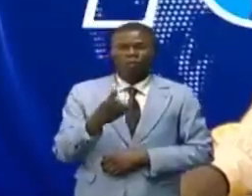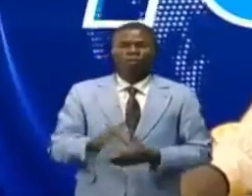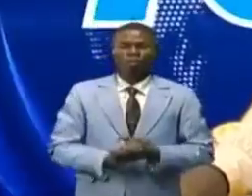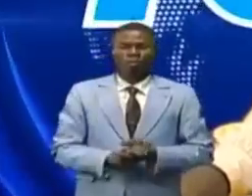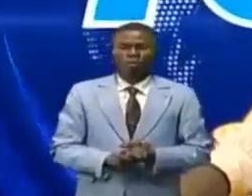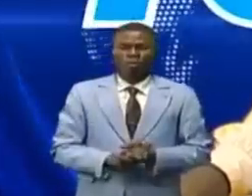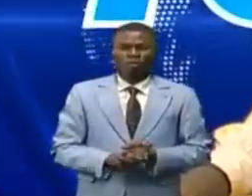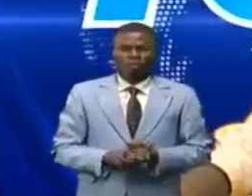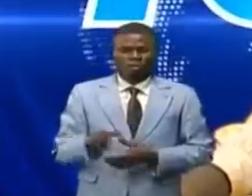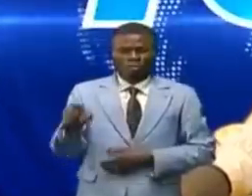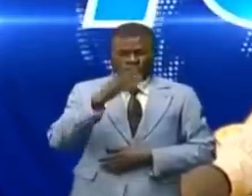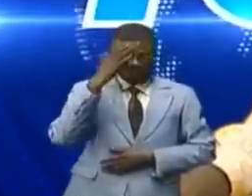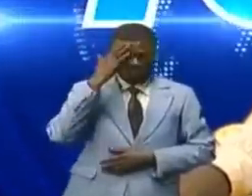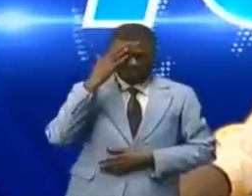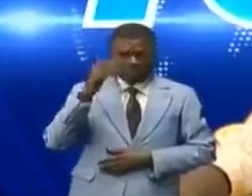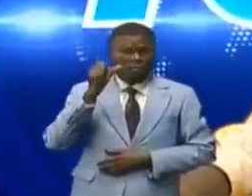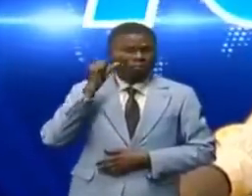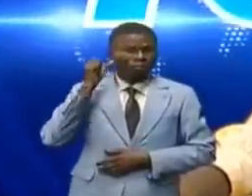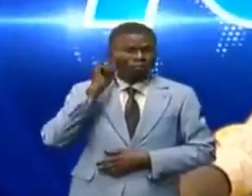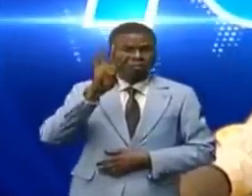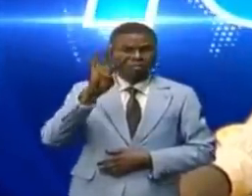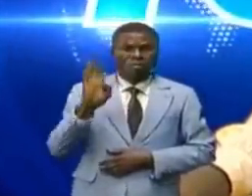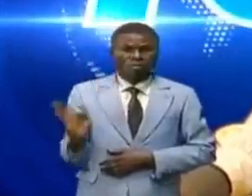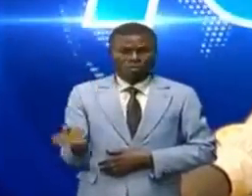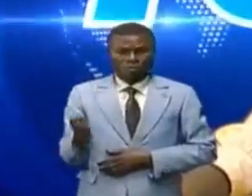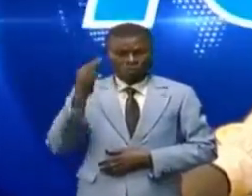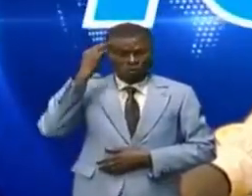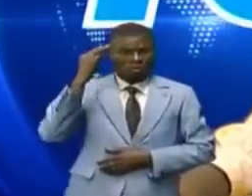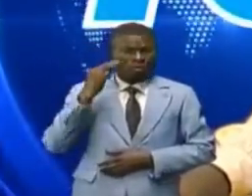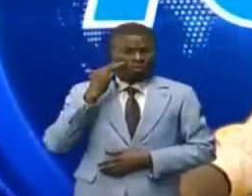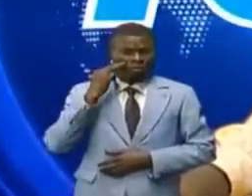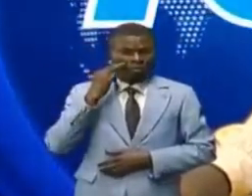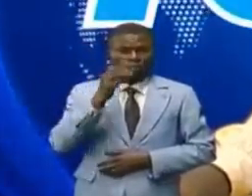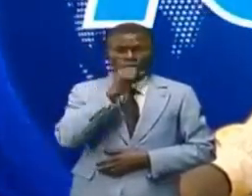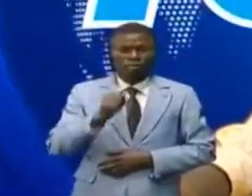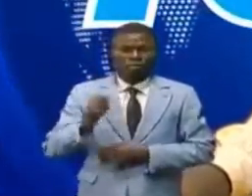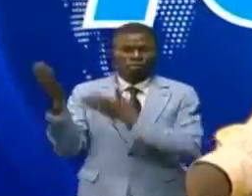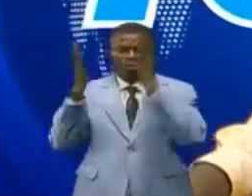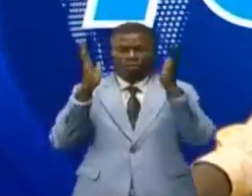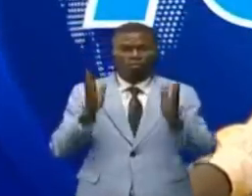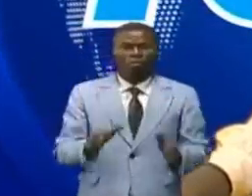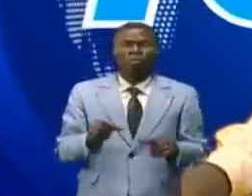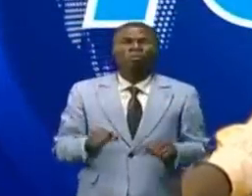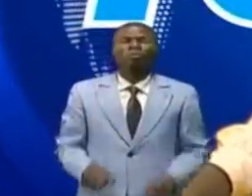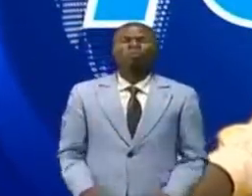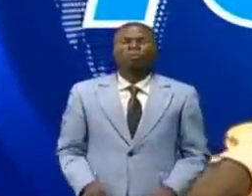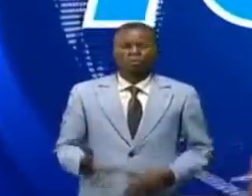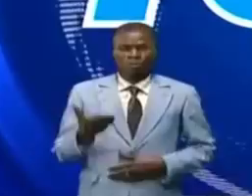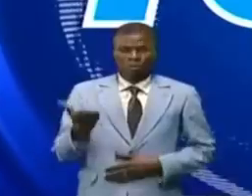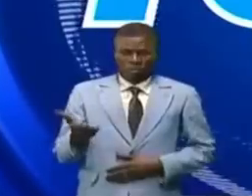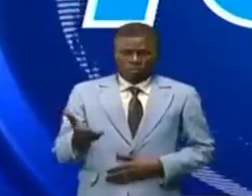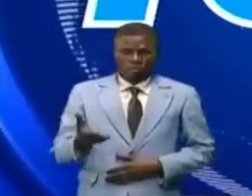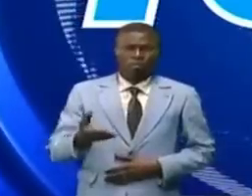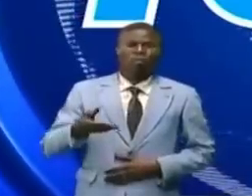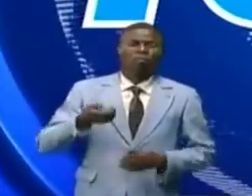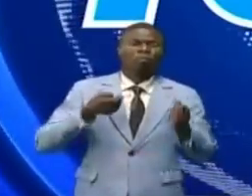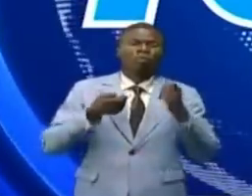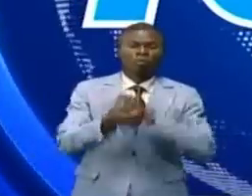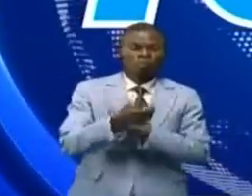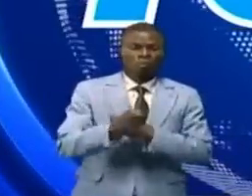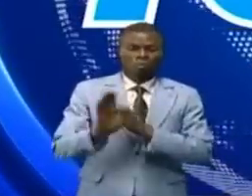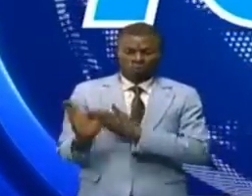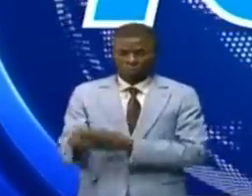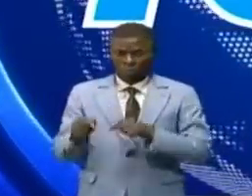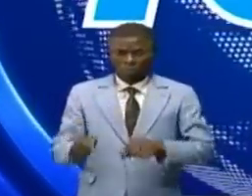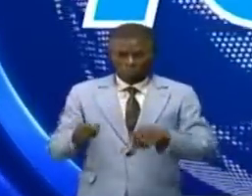vous le savez c'est depuis hier jeudi matin que le ministre en horreur des transports chérubins au kingge a été lâchement assassiné et ce matin